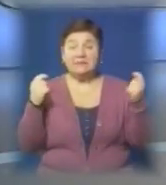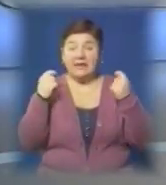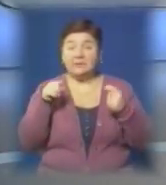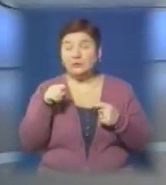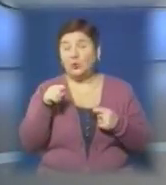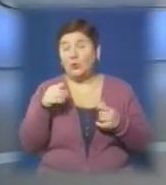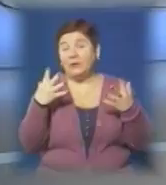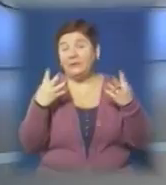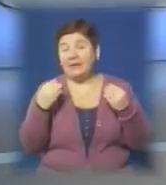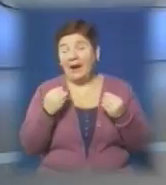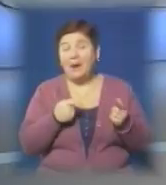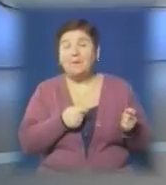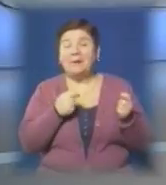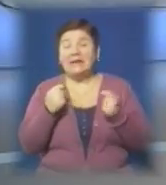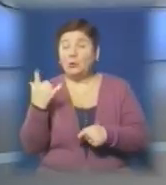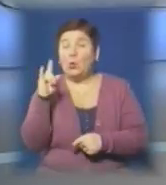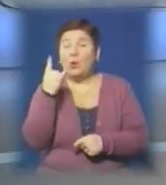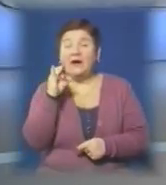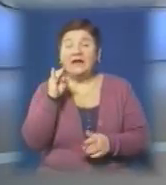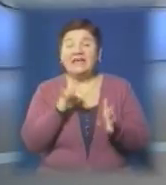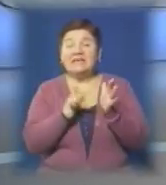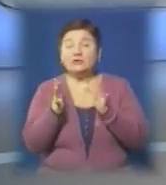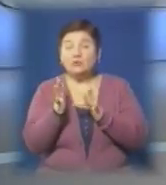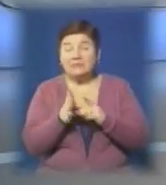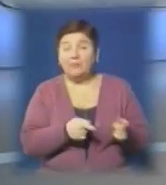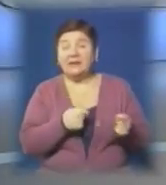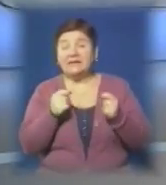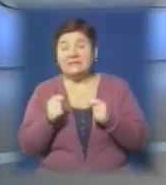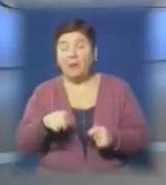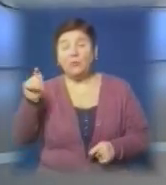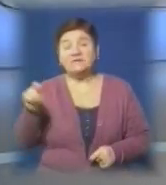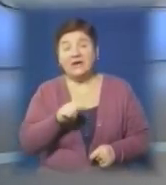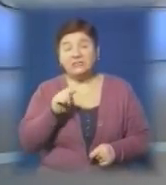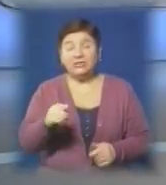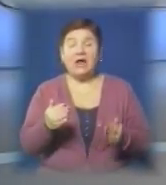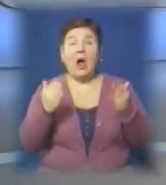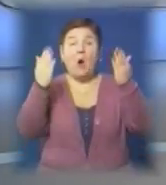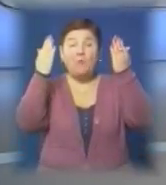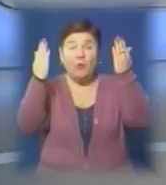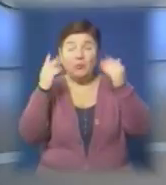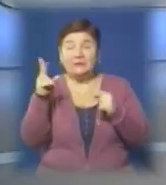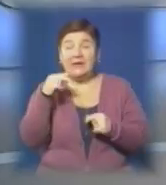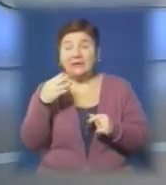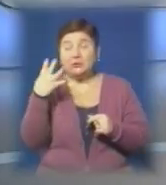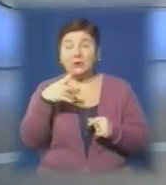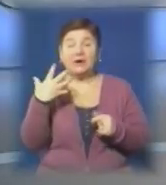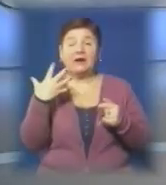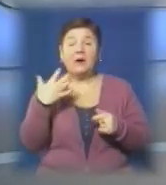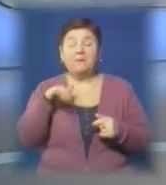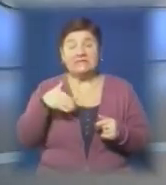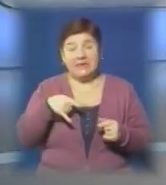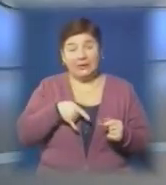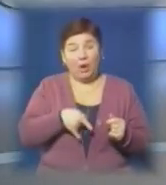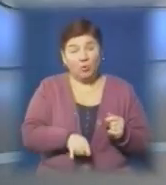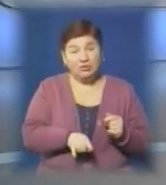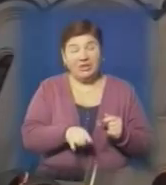дня маленького Ісуса принесли в Єрусалимський храм для обряду посвячення Богу. Сталося це на 40-й день після його народження.